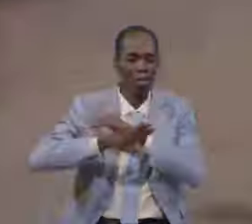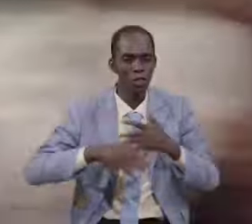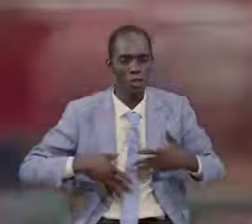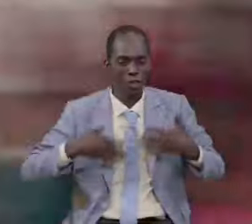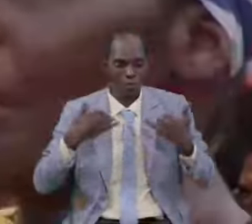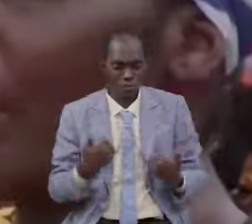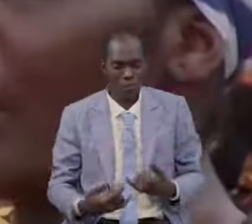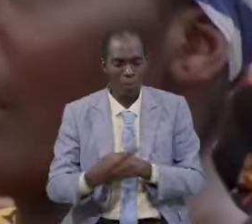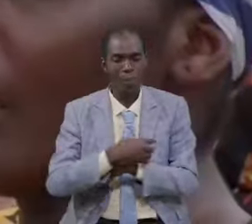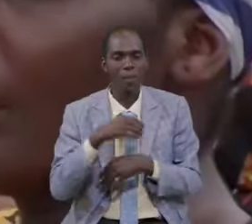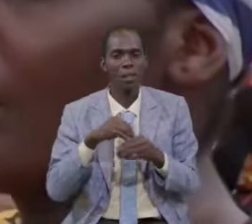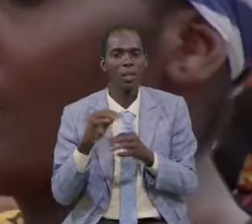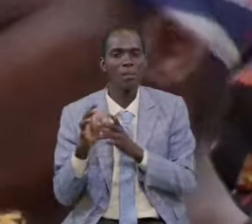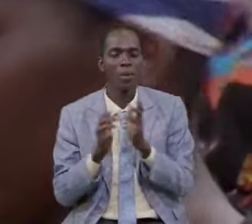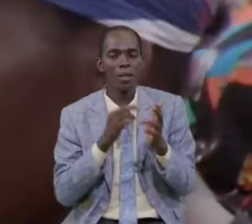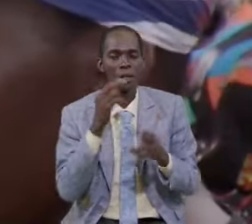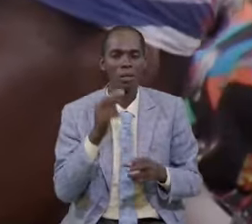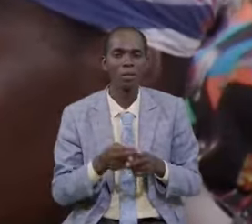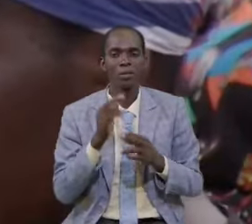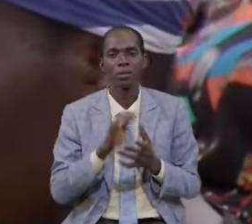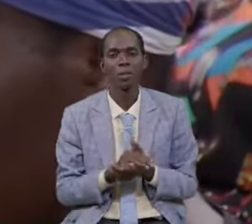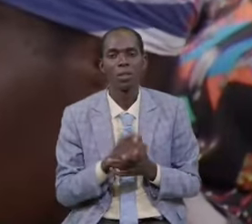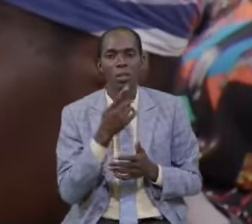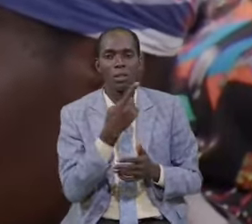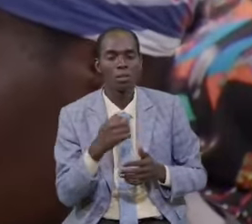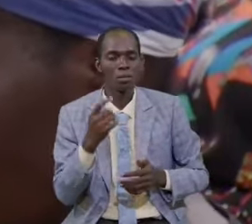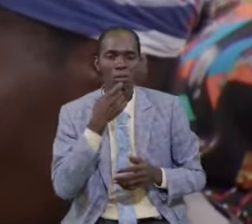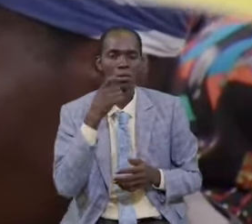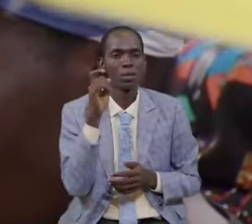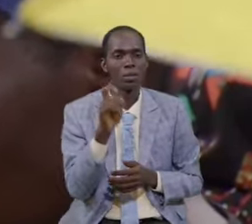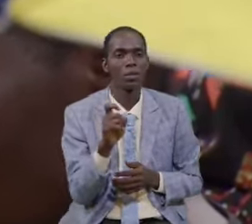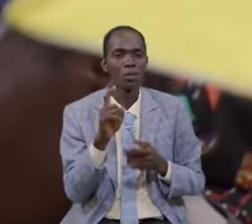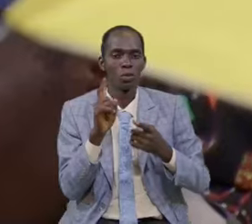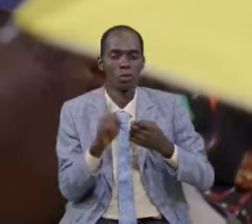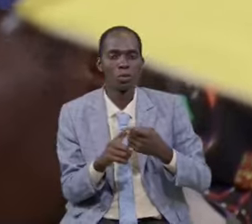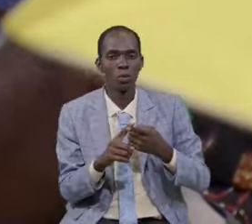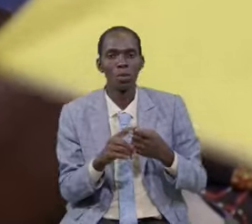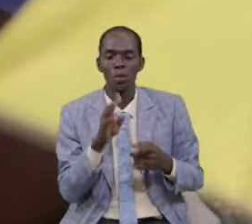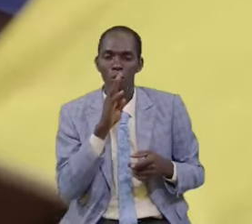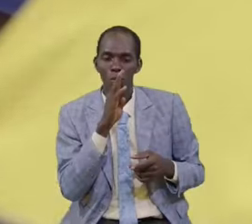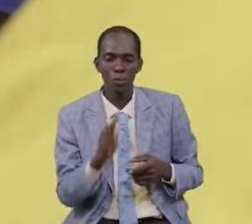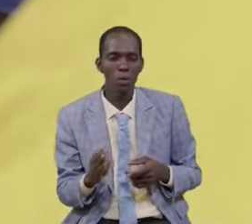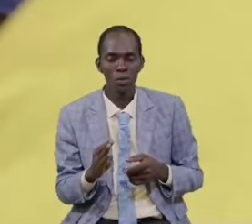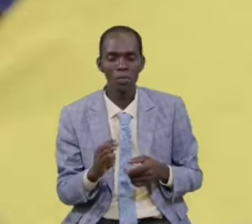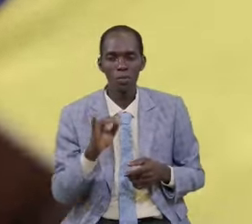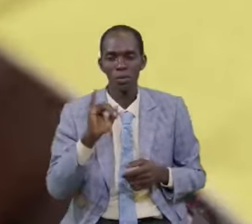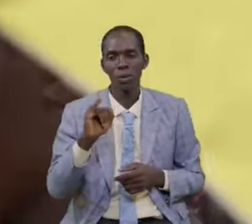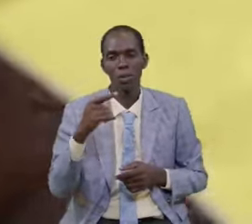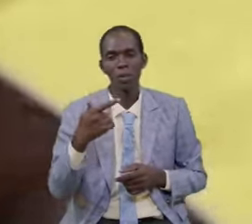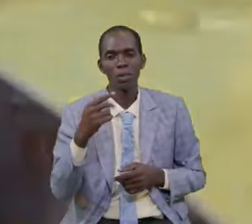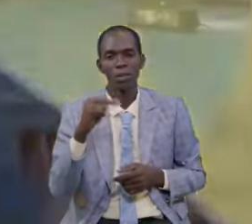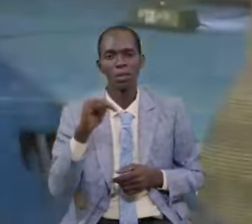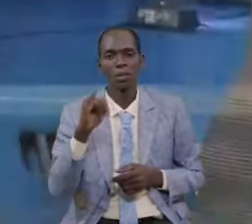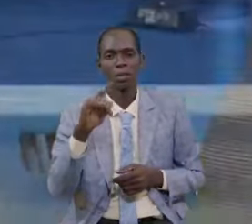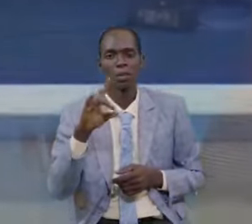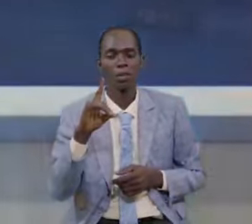de Jésus. La charge d'être enflammé pour la gloire. Il y a trois choses à considérer